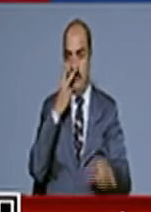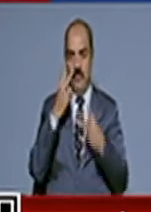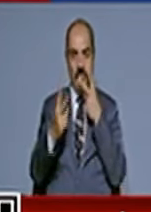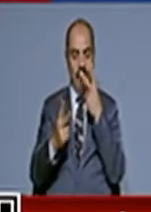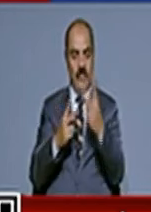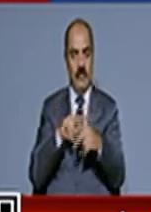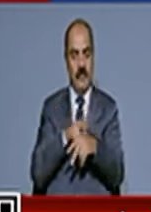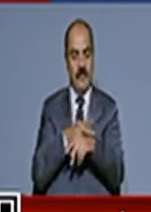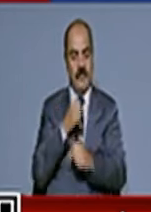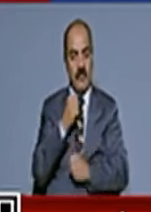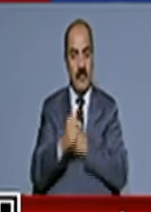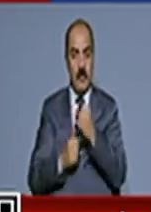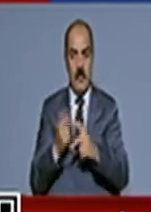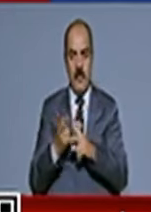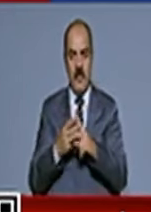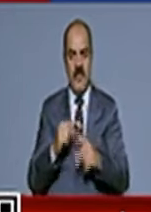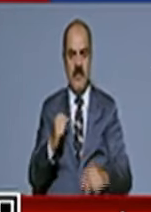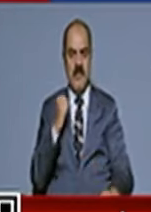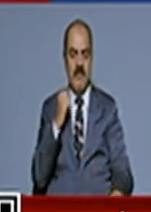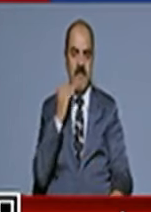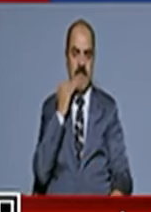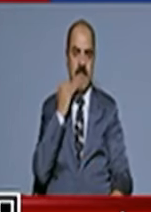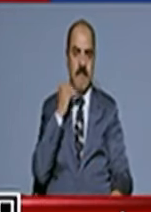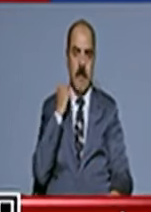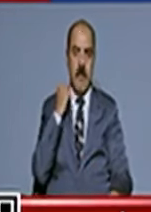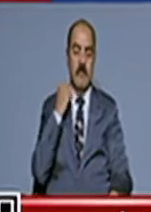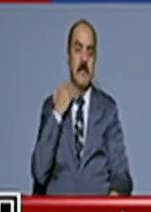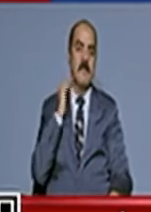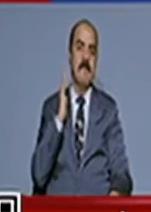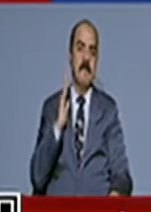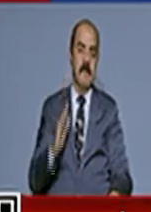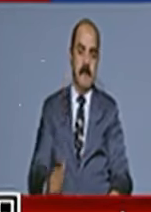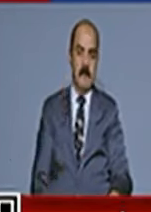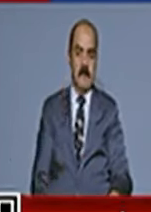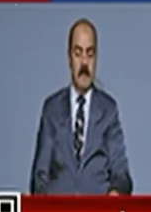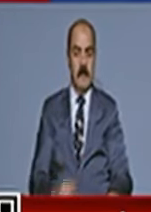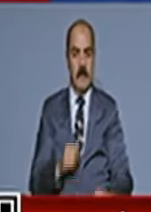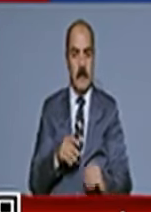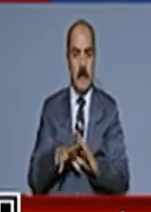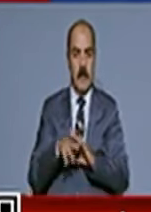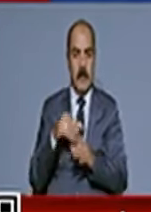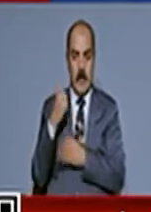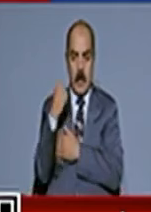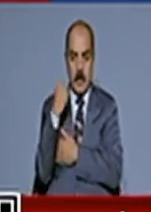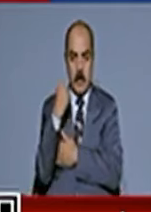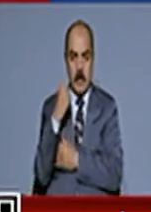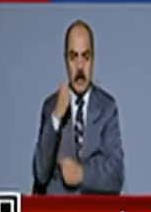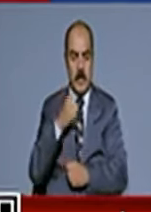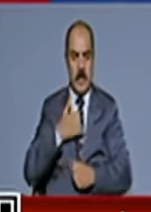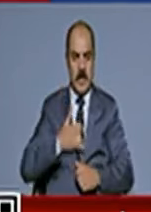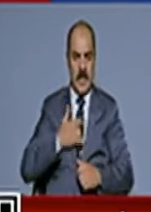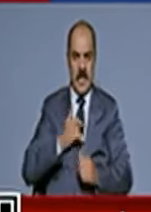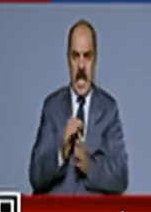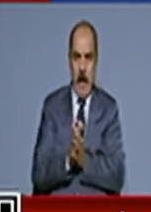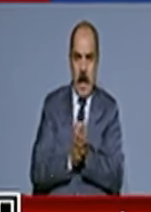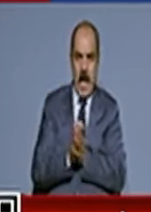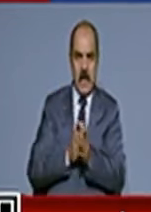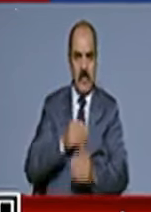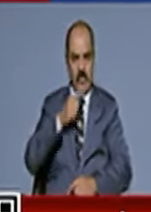إرادة هذا الشعب العظيم الذي صنع بعزيمته وإصراره